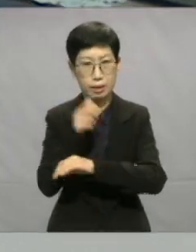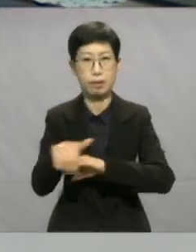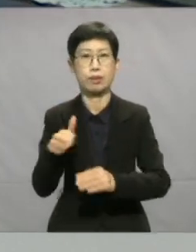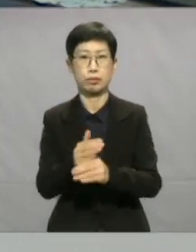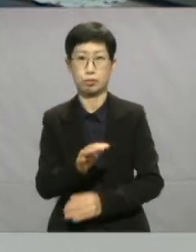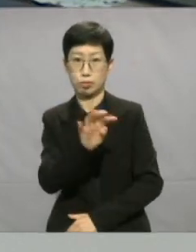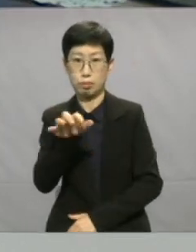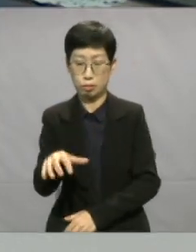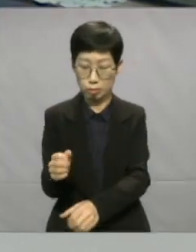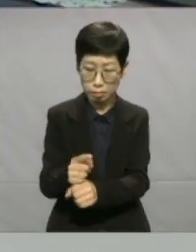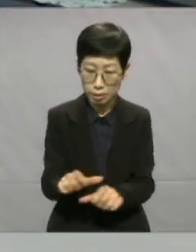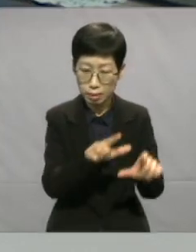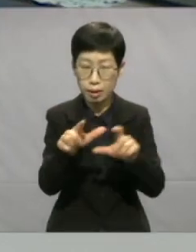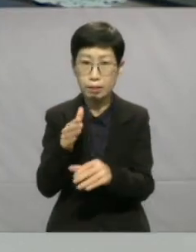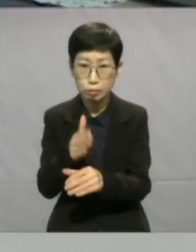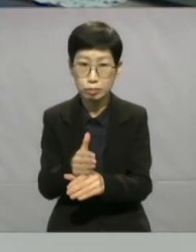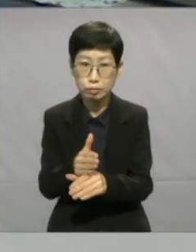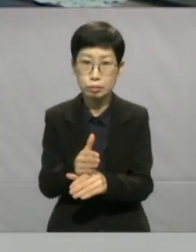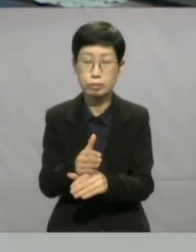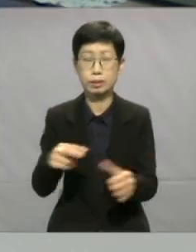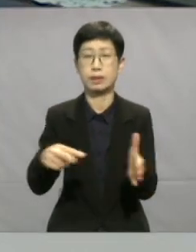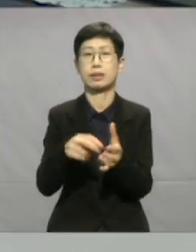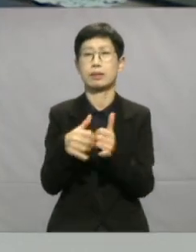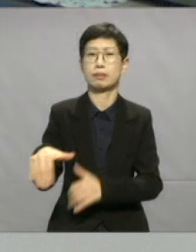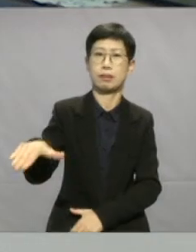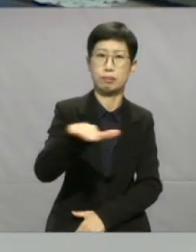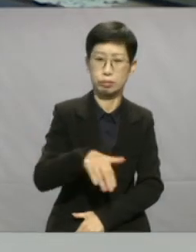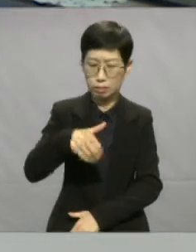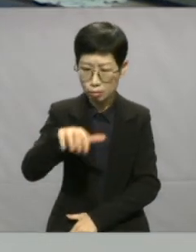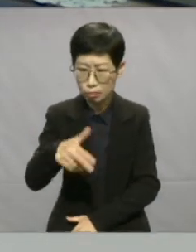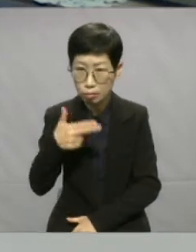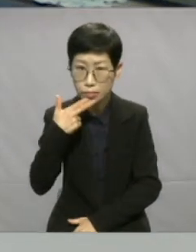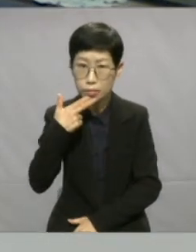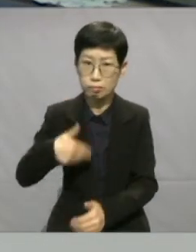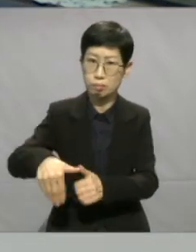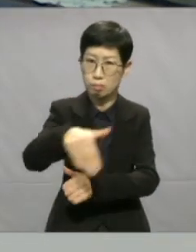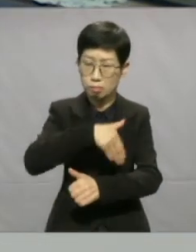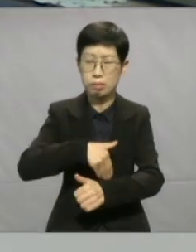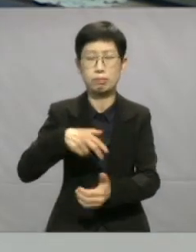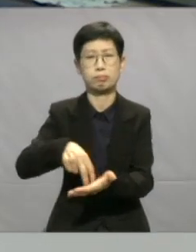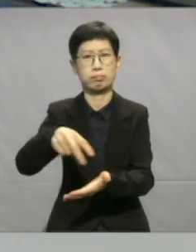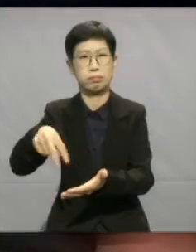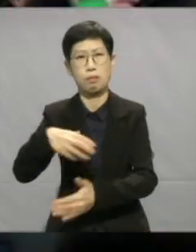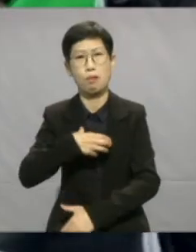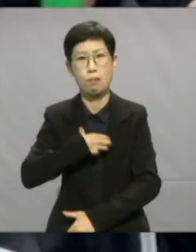내린 난민들은 오갈 데 없는 신세가 될 위기에 놓였습니다. 홍원기 월드리포터입니다.